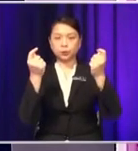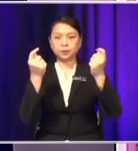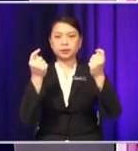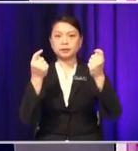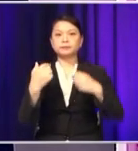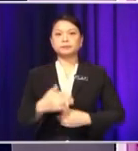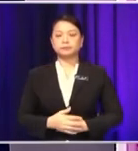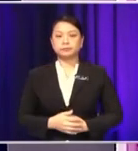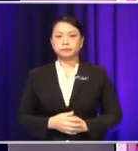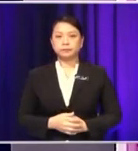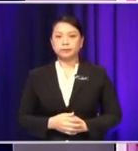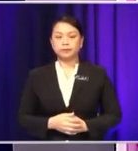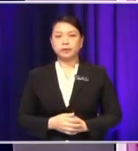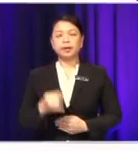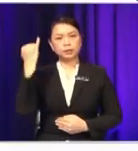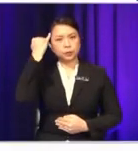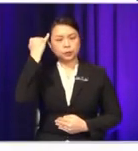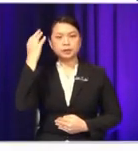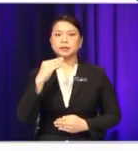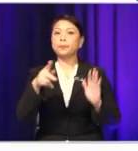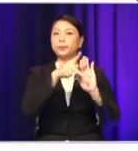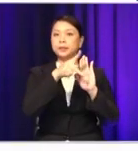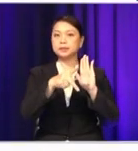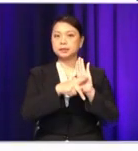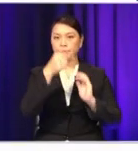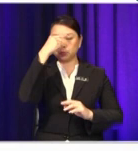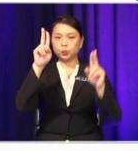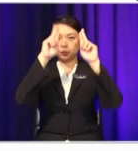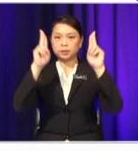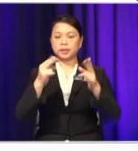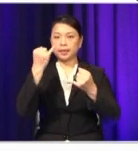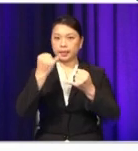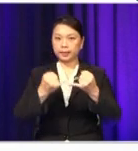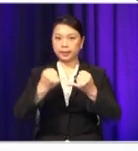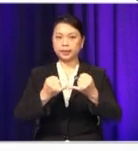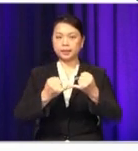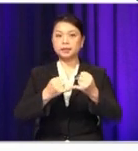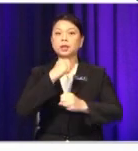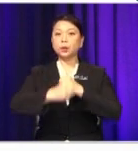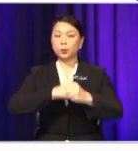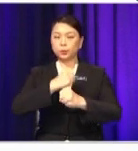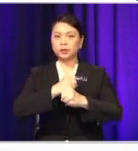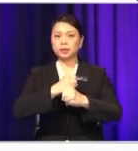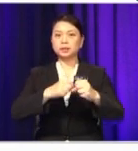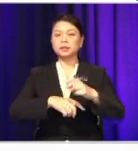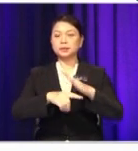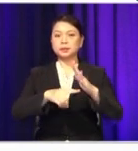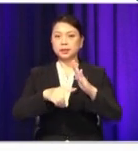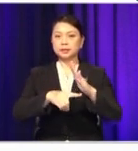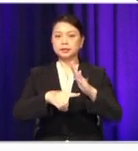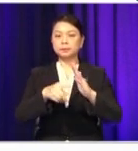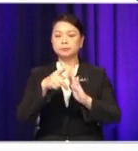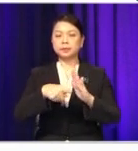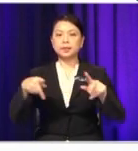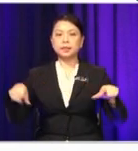dalam isi kandungan kita bermula dengan konsep dan juga prinsip untuk ujian akhir sesi akademik, dasar pelaksanaan ujian akhir sesi